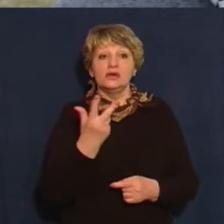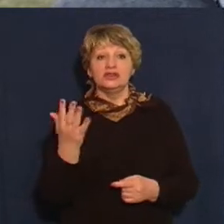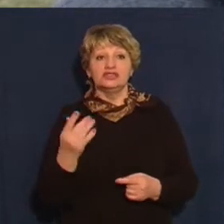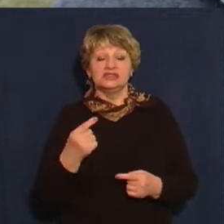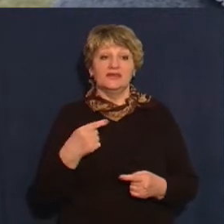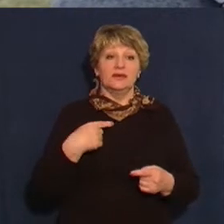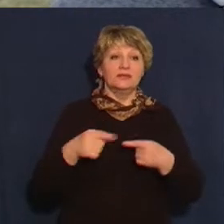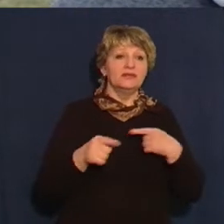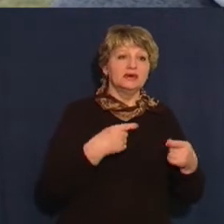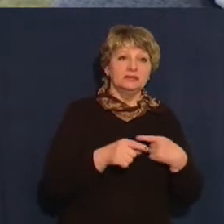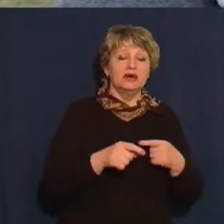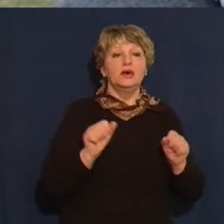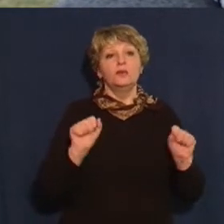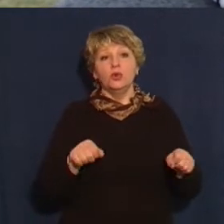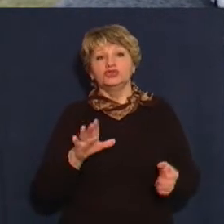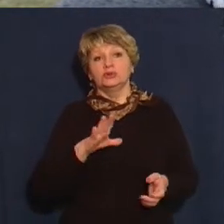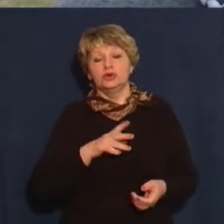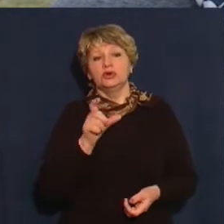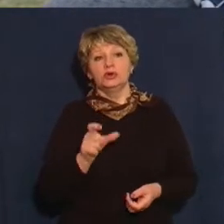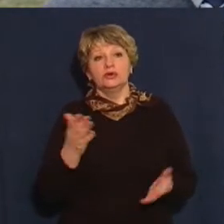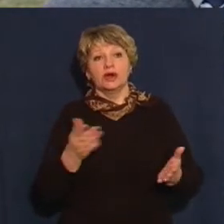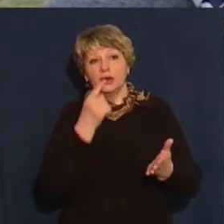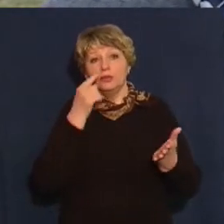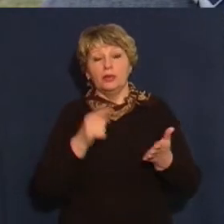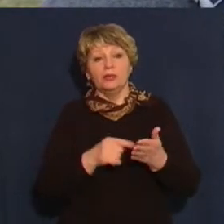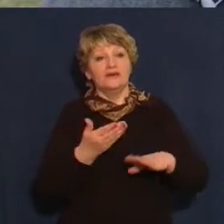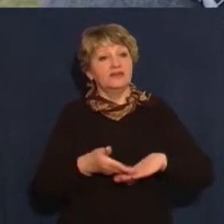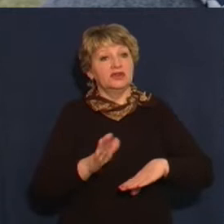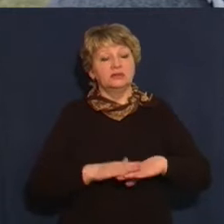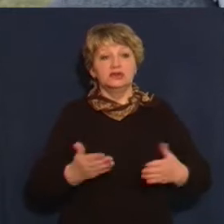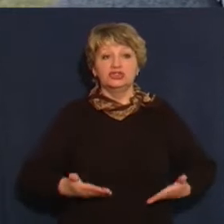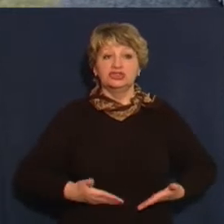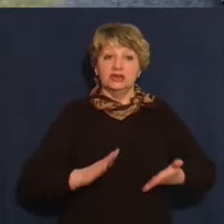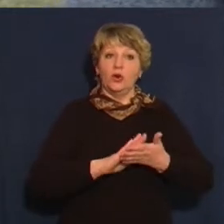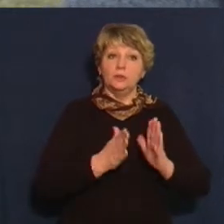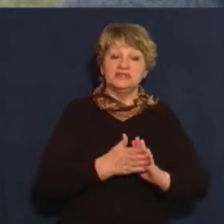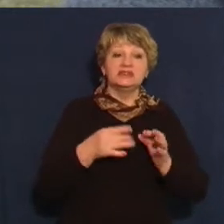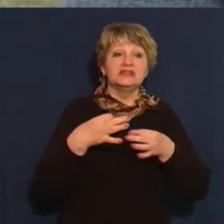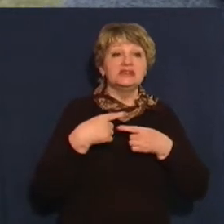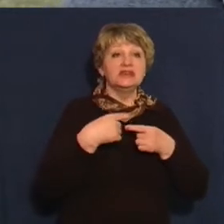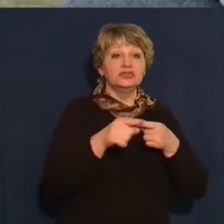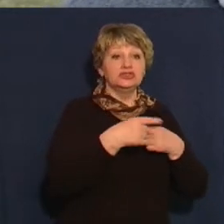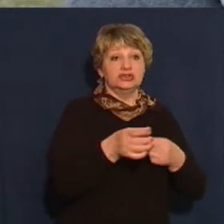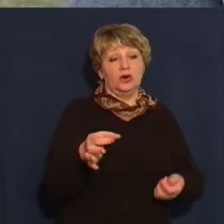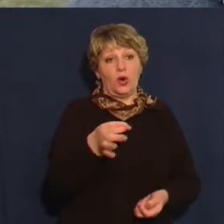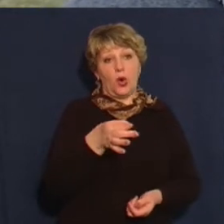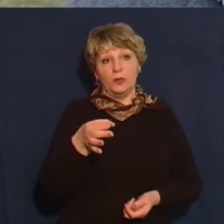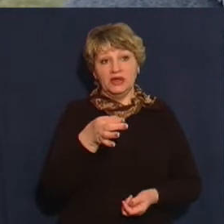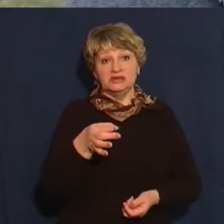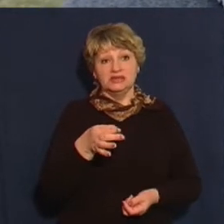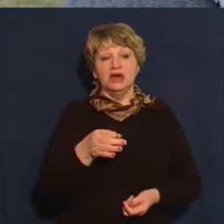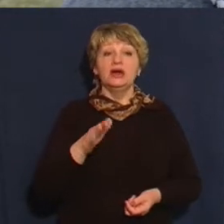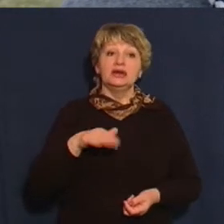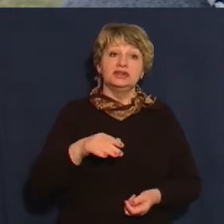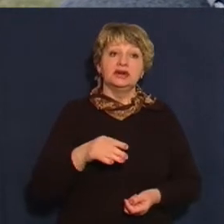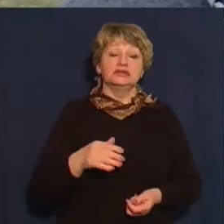різна. Це можуть бути люди, які потрапили в скрутні життєві обставини з інших областей. Тоді підключається